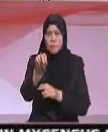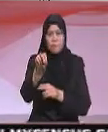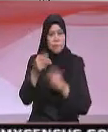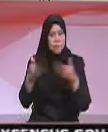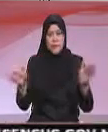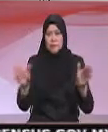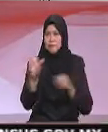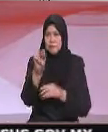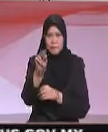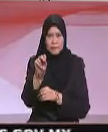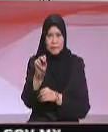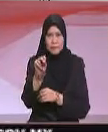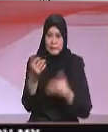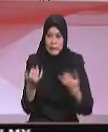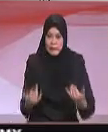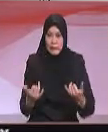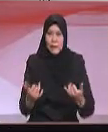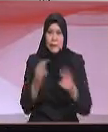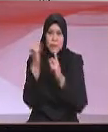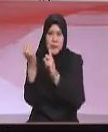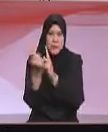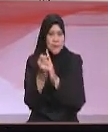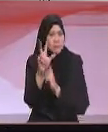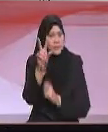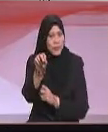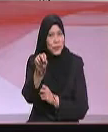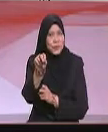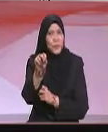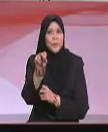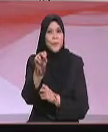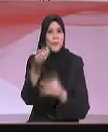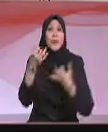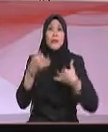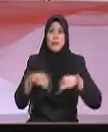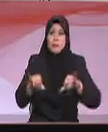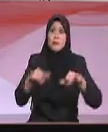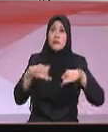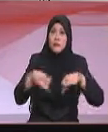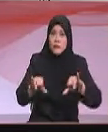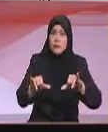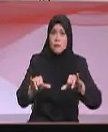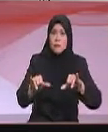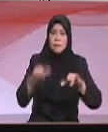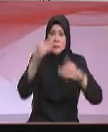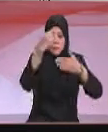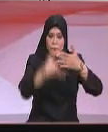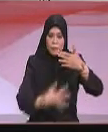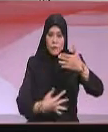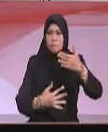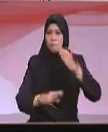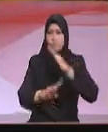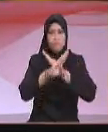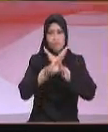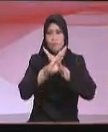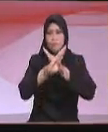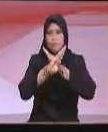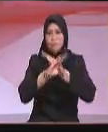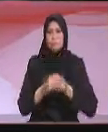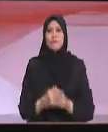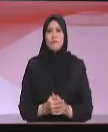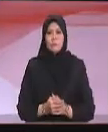beroperasi buat masa ini dan masih lagi di dalam senarai terlarang.